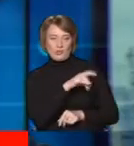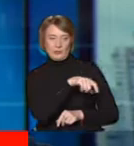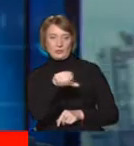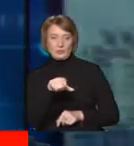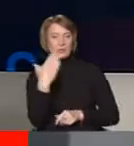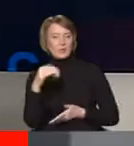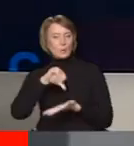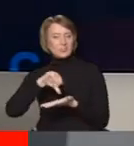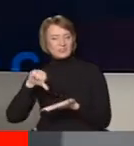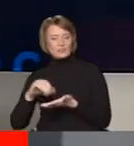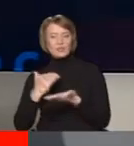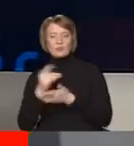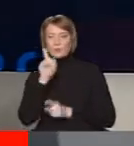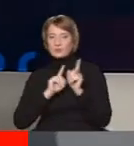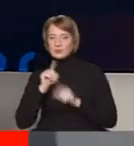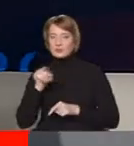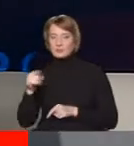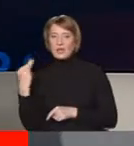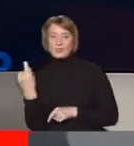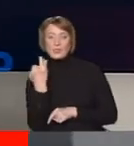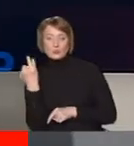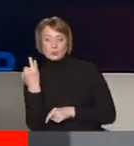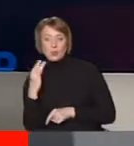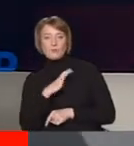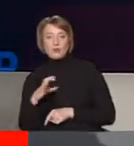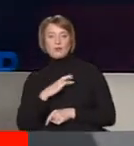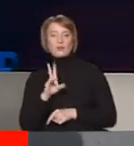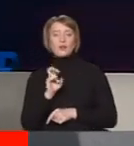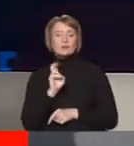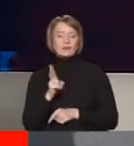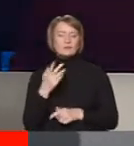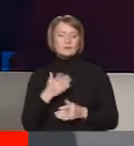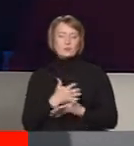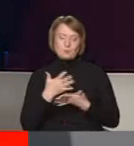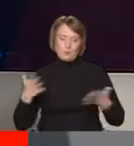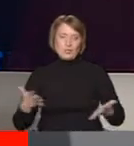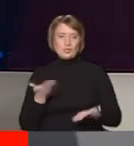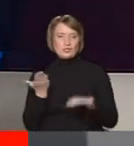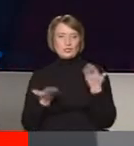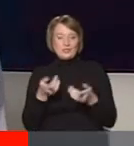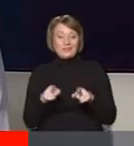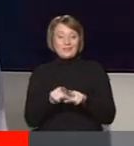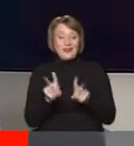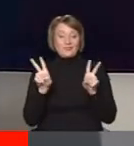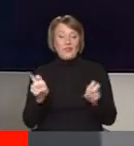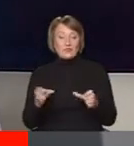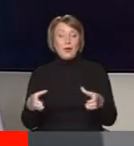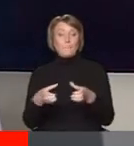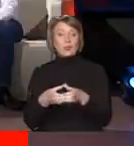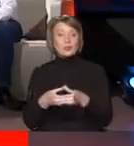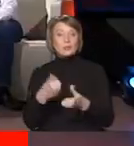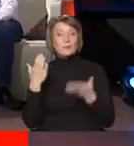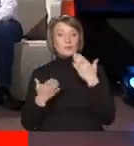Верховній Раді і в міських радах голосують в інтересах олігархії. Так, як у нас сьогодні є в переважній більшості так званих партій. Натомість, якщо політична